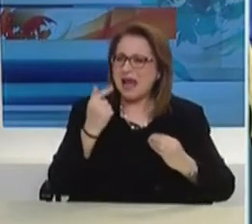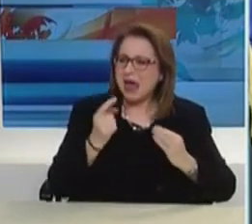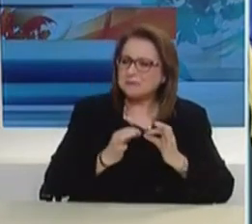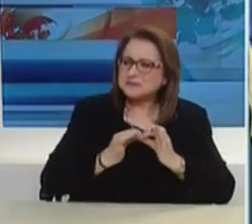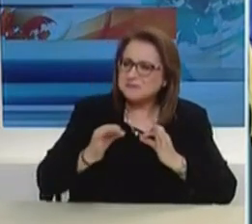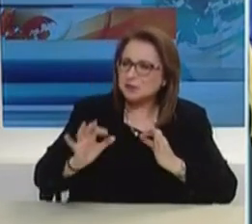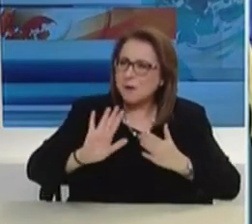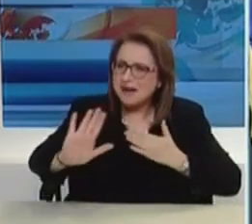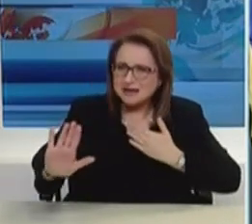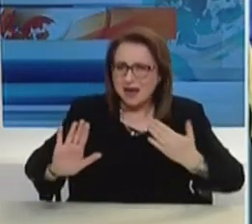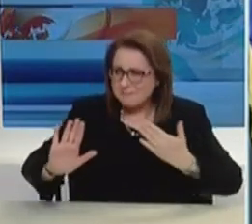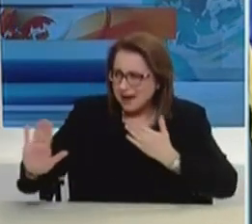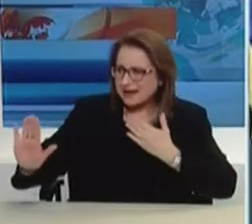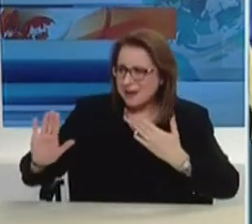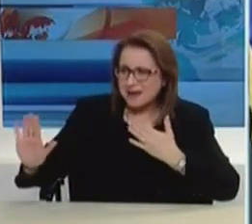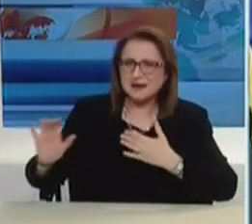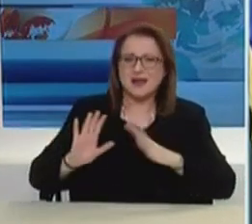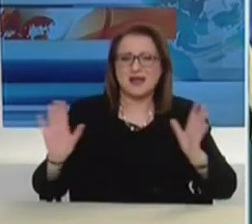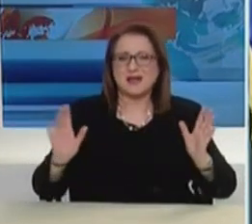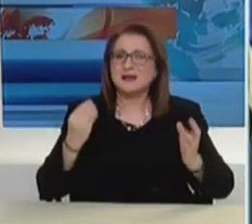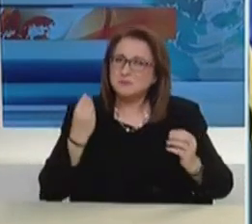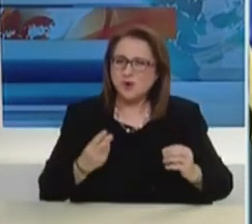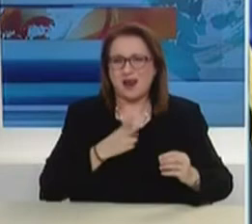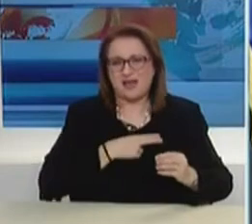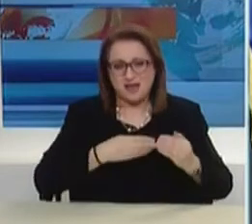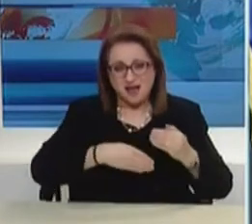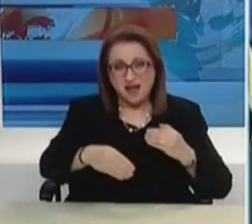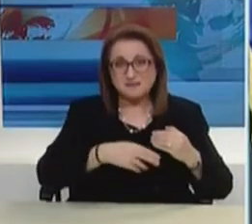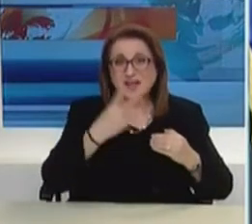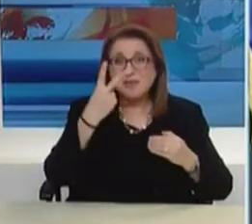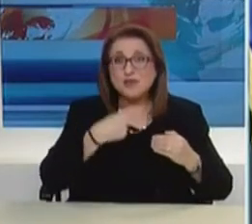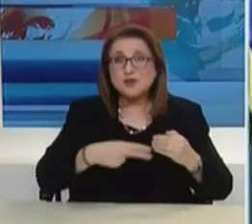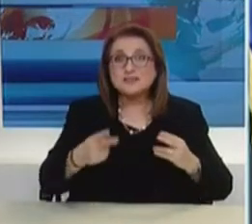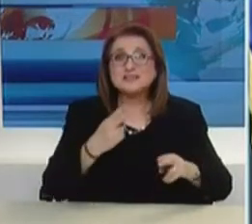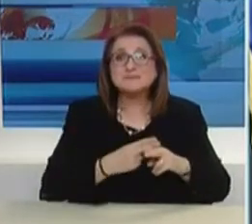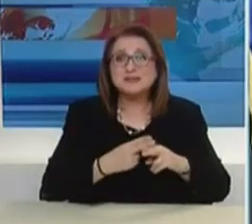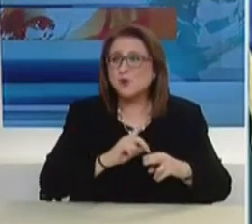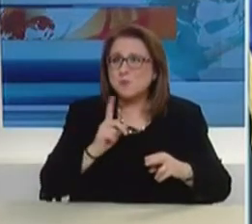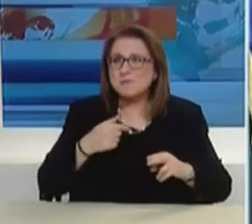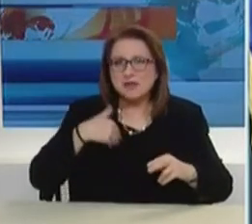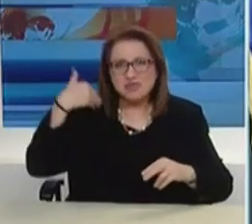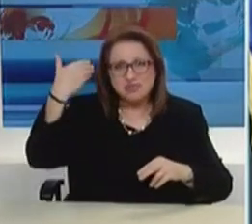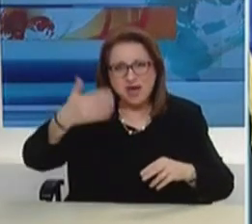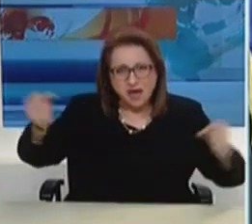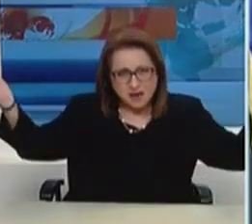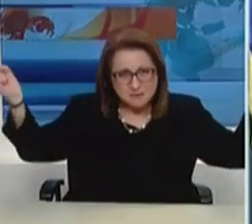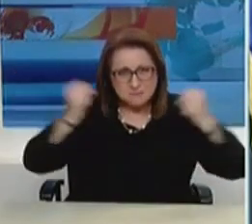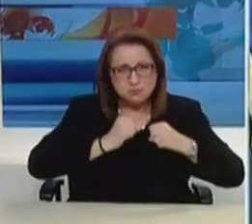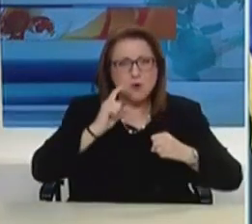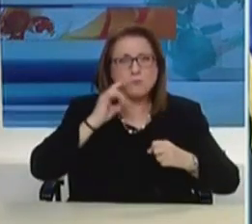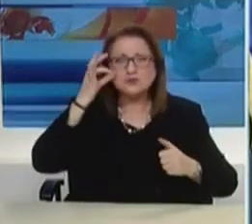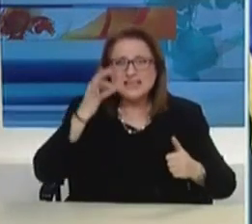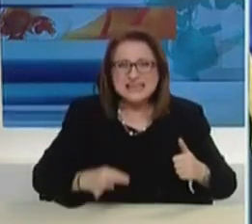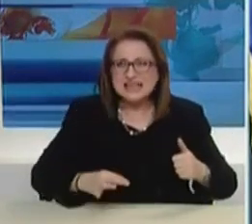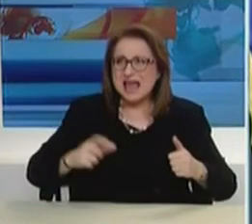σύστημα υγείας που θα μπορεί να ανταποκριθεί και να μην βλέπουμε σκηνές τύπου Γουχάν, τύπου Ιταλίας, τύπου νοσοκομείων της Νέας